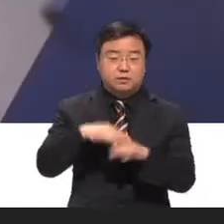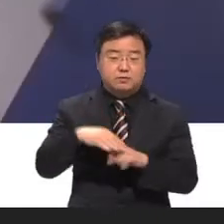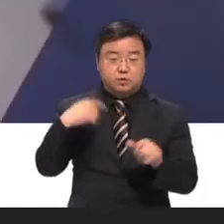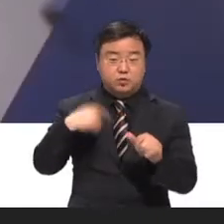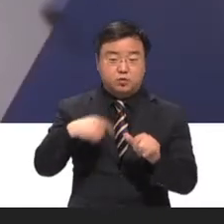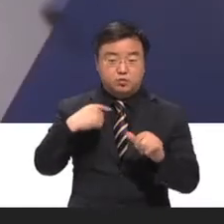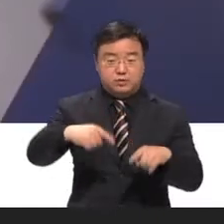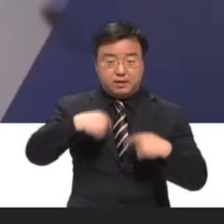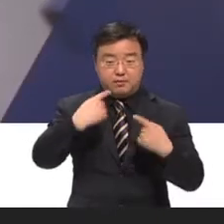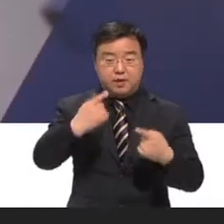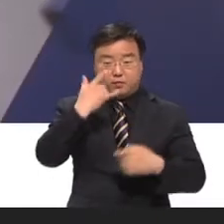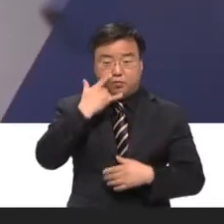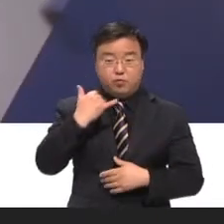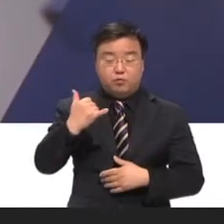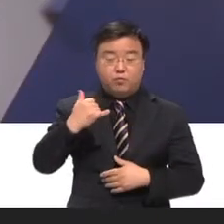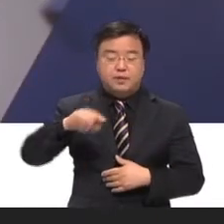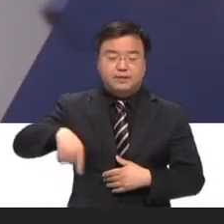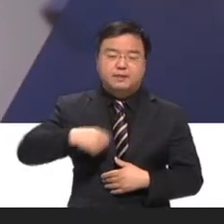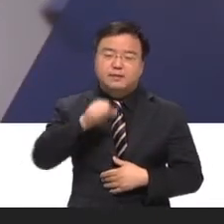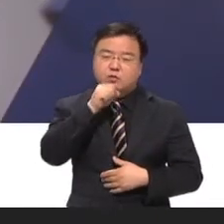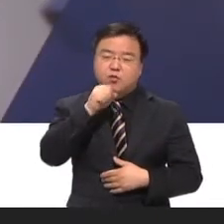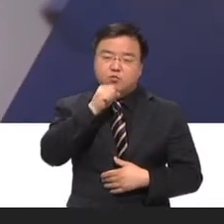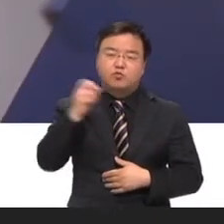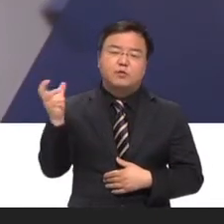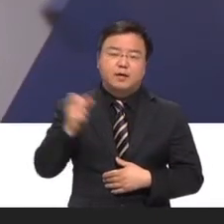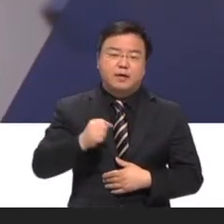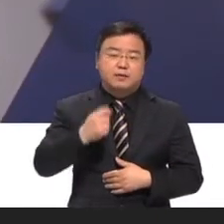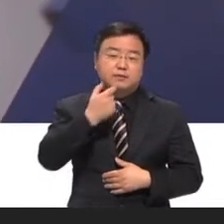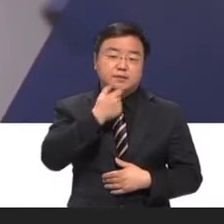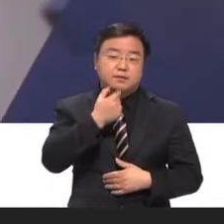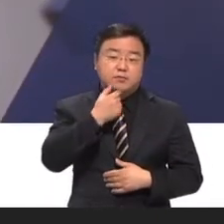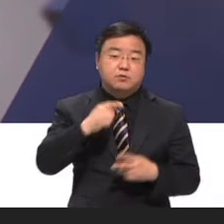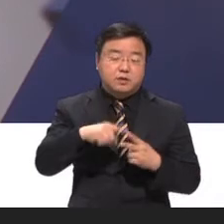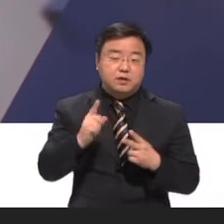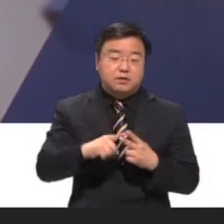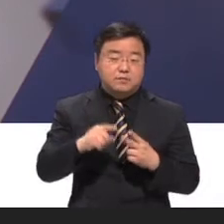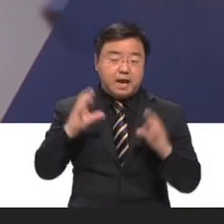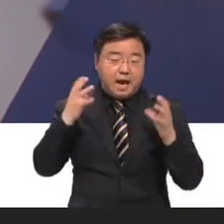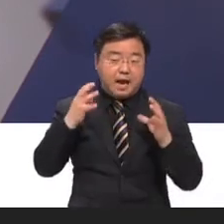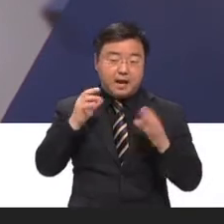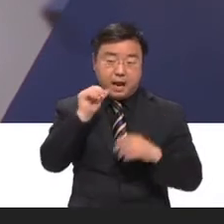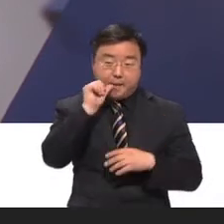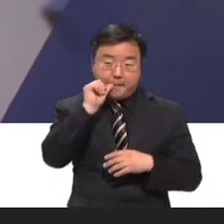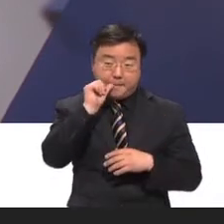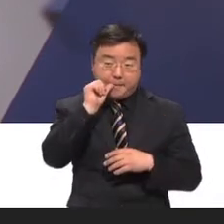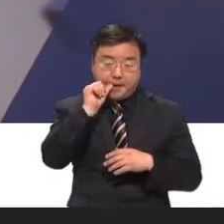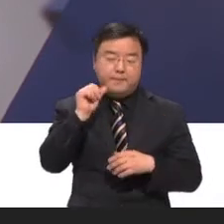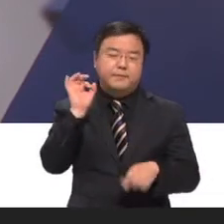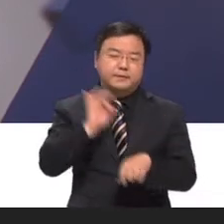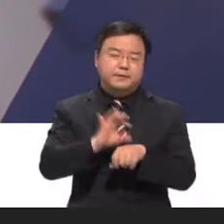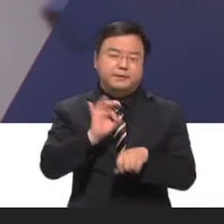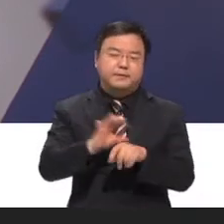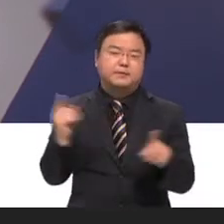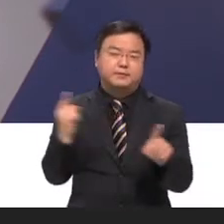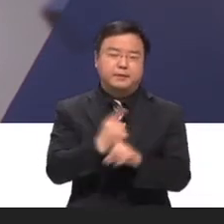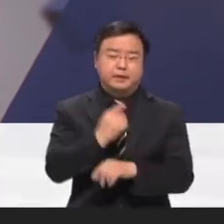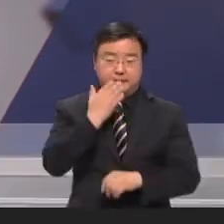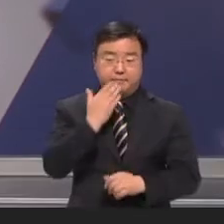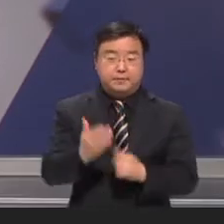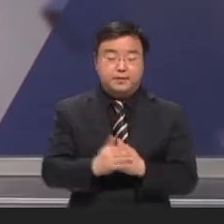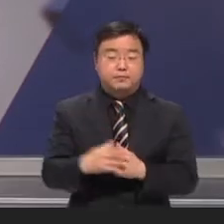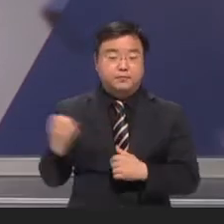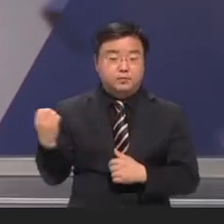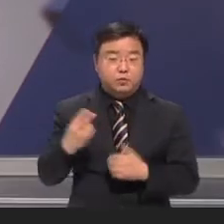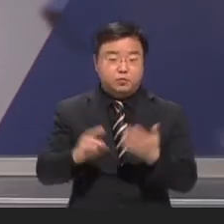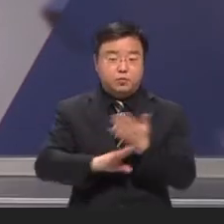참여한 부모들이 그 자기의 출석 점수를 갖고 기저귀라든지 이유식 이런 것들로 교환을 할 수 있도록 하고 있고요.